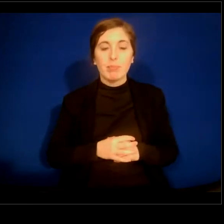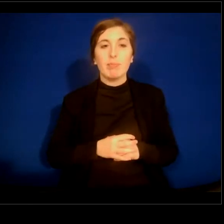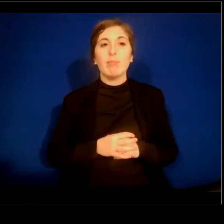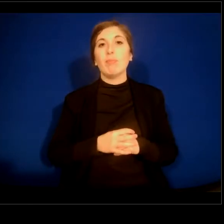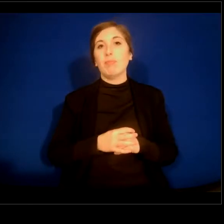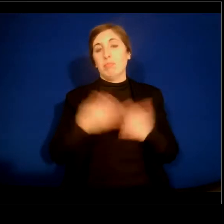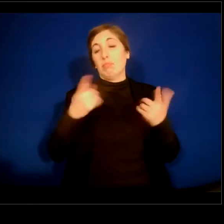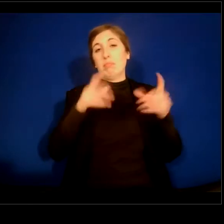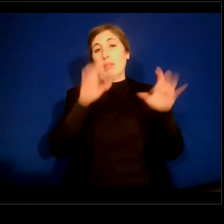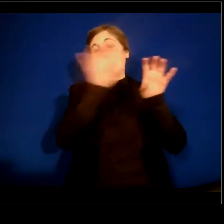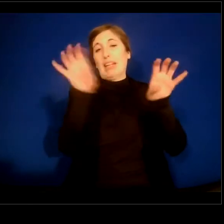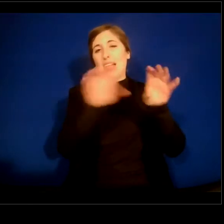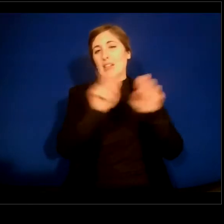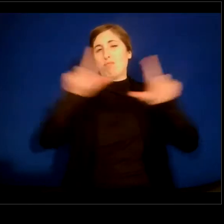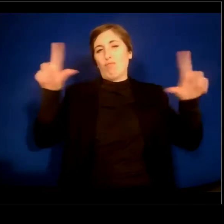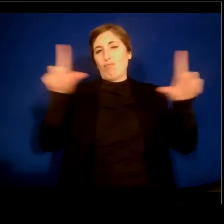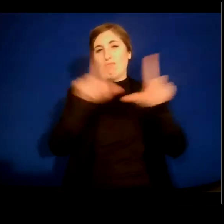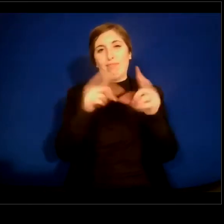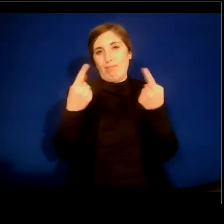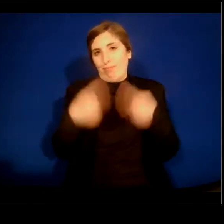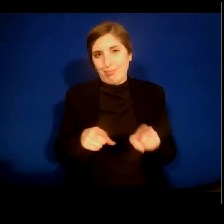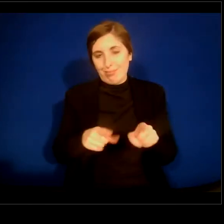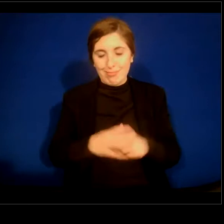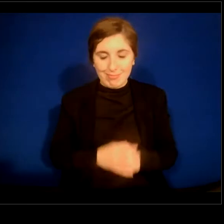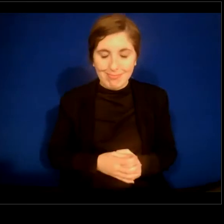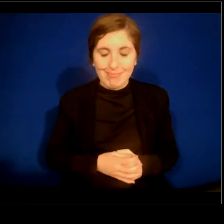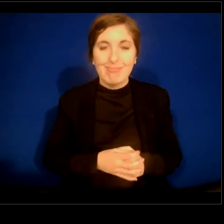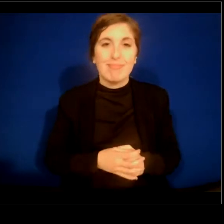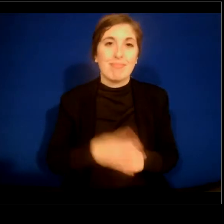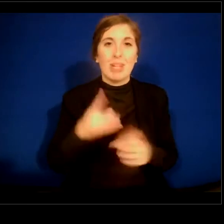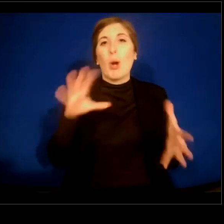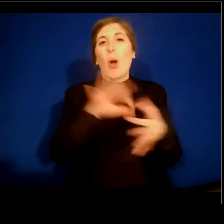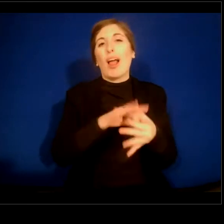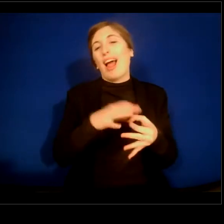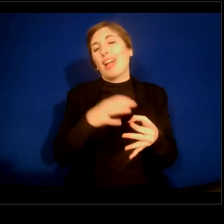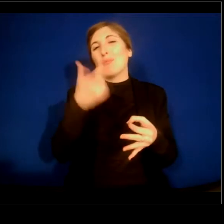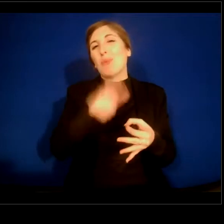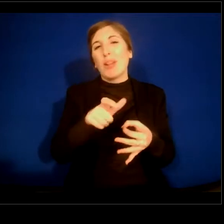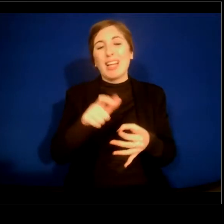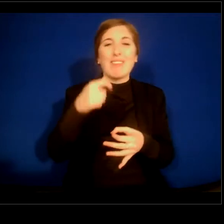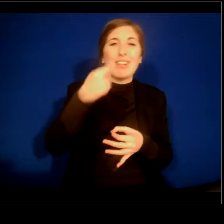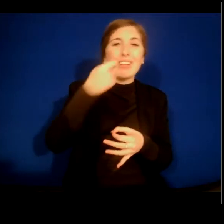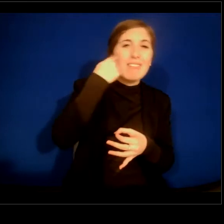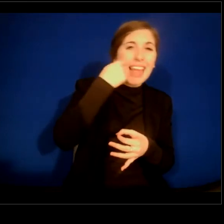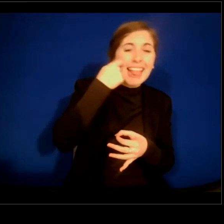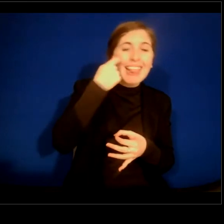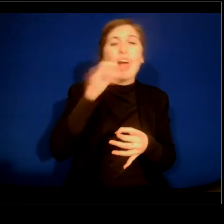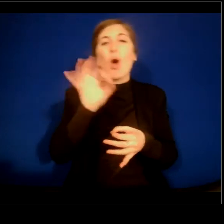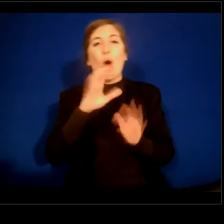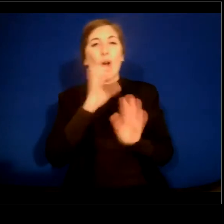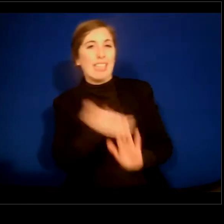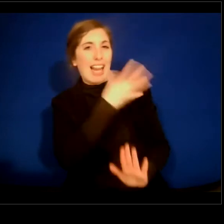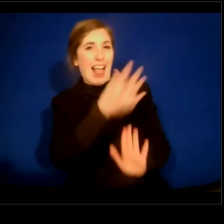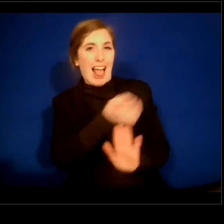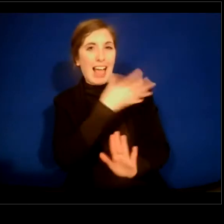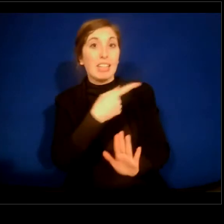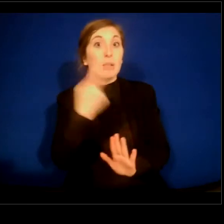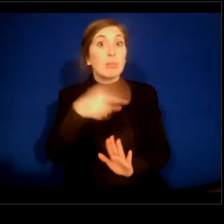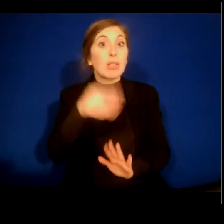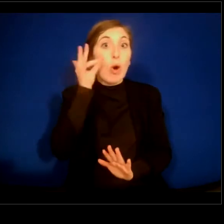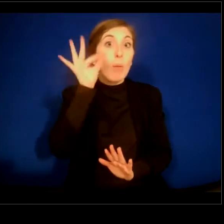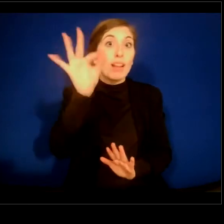delle finestre, diciamo, appunto, dei filmati e delle slide. Ecco, questo perché possiate vedere meglio, perché